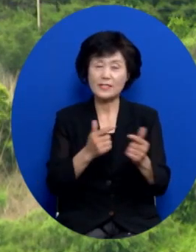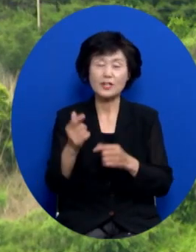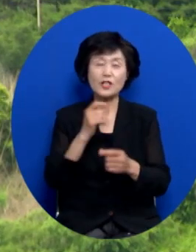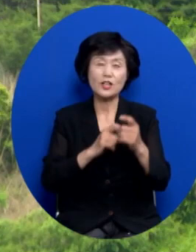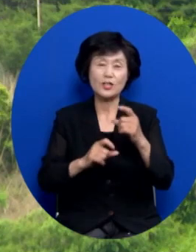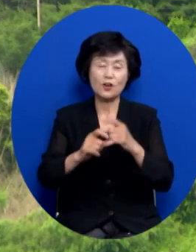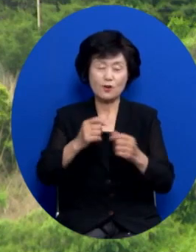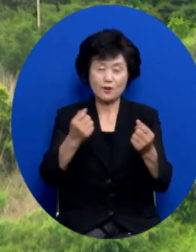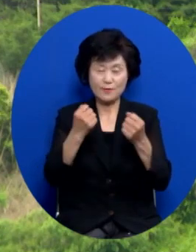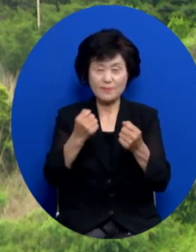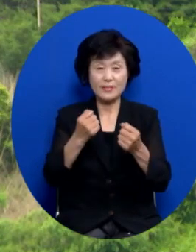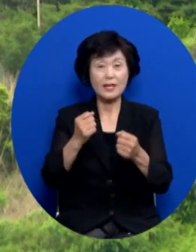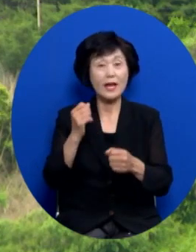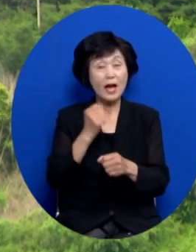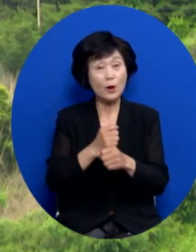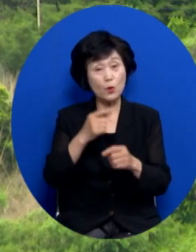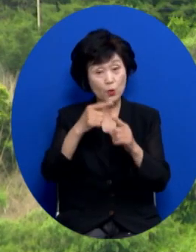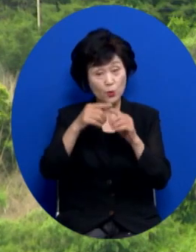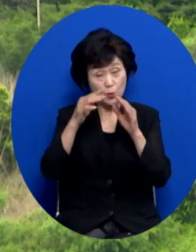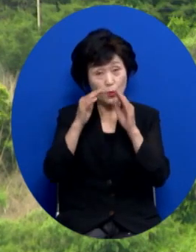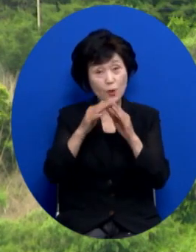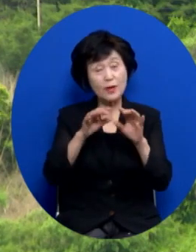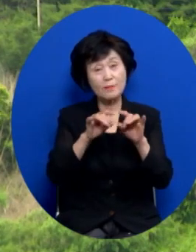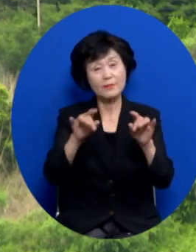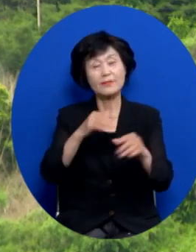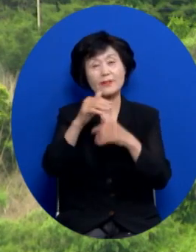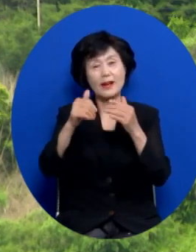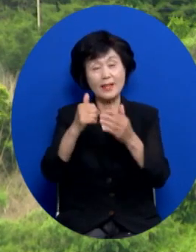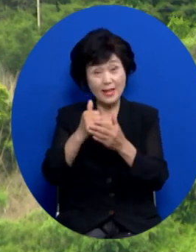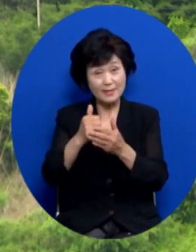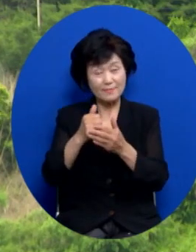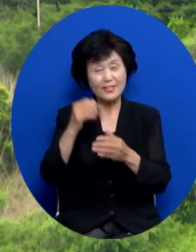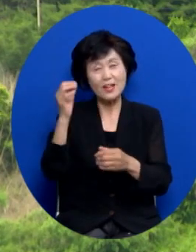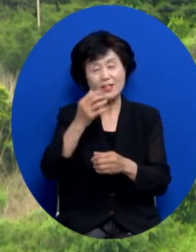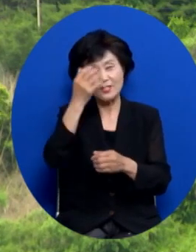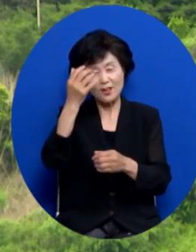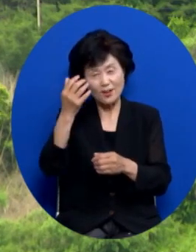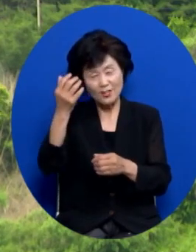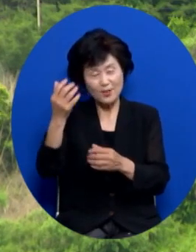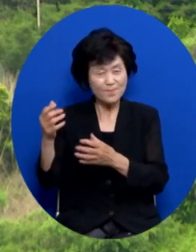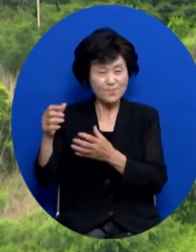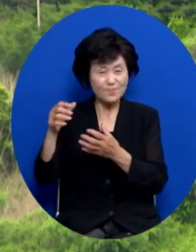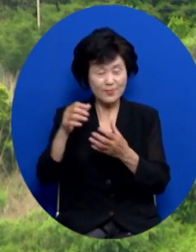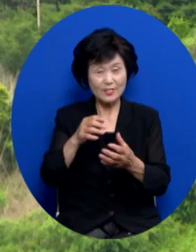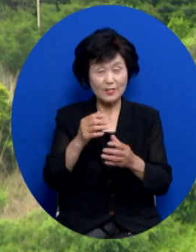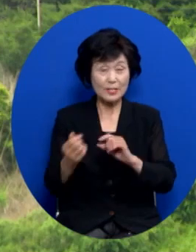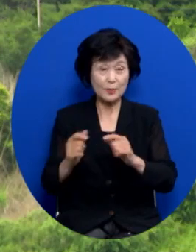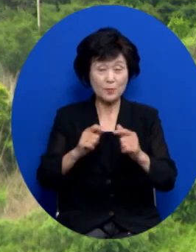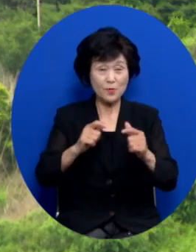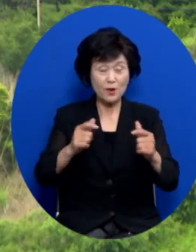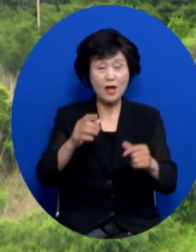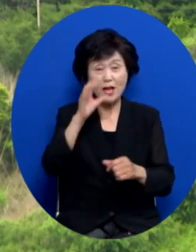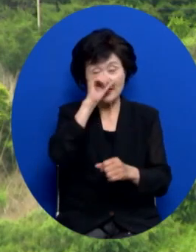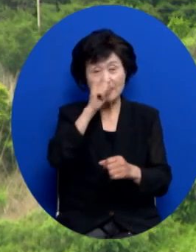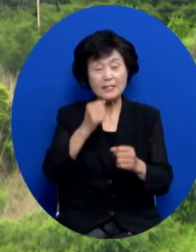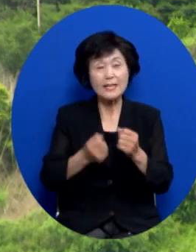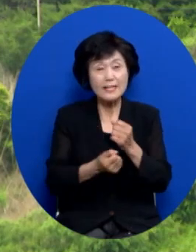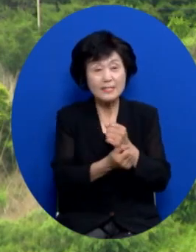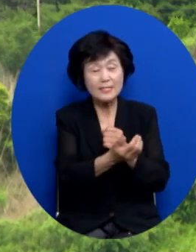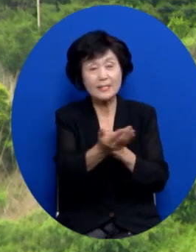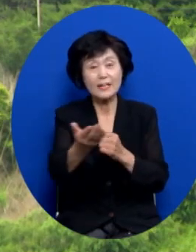또 교회들마다 하나님의 성령께서 도우셔서 부흥하고 또한 선한 영향력을 힘있게